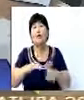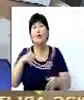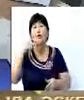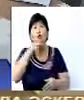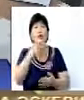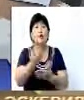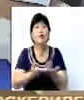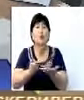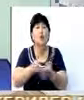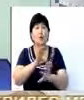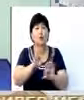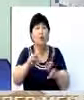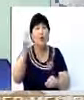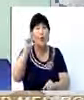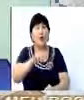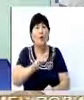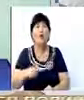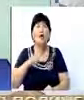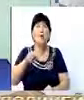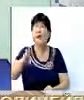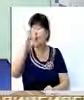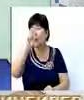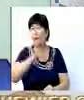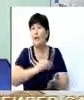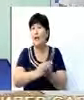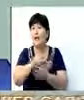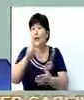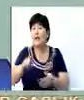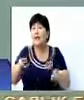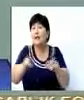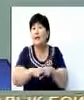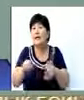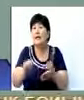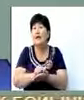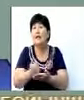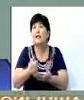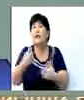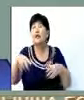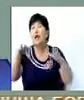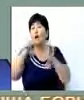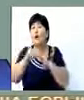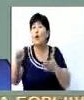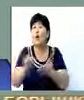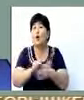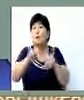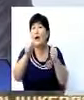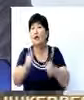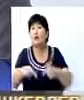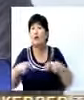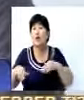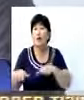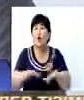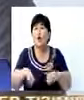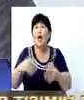тиімділігін түсіндіруде. Яғни оқу барысында мамандар мемлекеттік қызметшілердің дербес деректерін жүйеге енгізуді, құжаттар рәсімдеудің негізгі